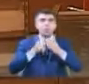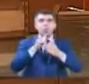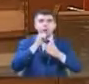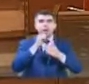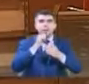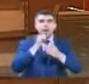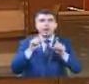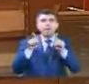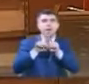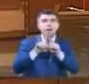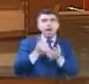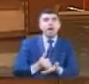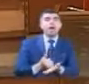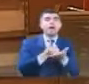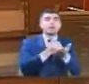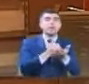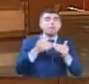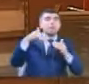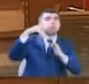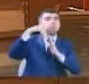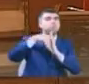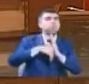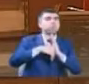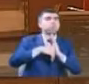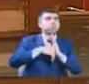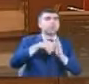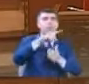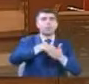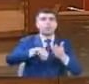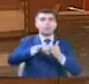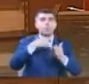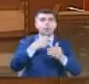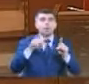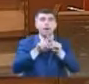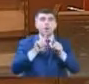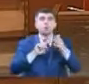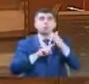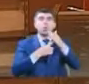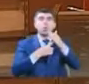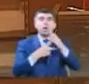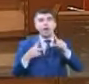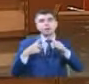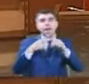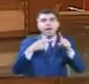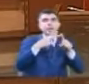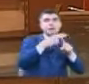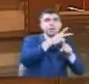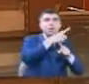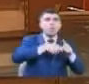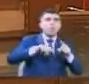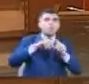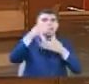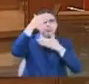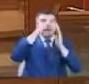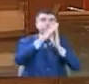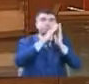اصلحناه وعدنا اليه التوازن لكان الضوء تتقطع على المغاربه في جميع المناطق. فبالتالي لما تيجي هذا